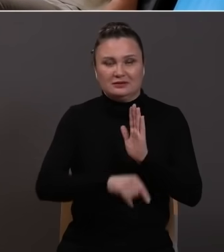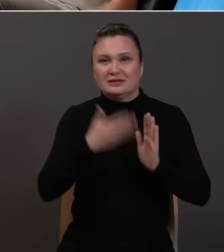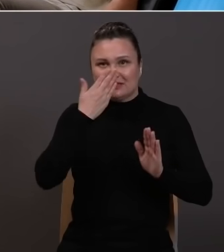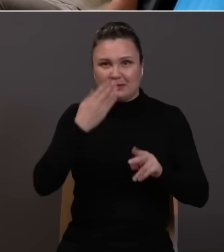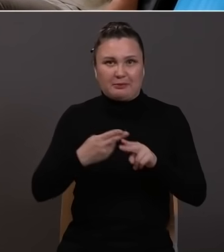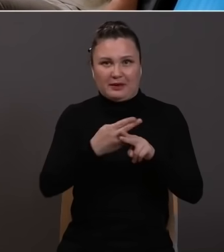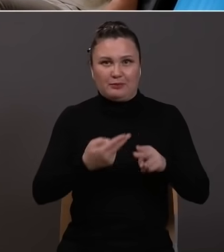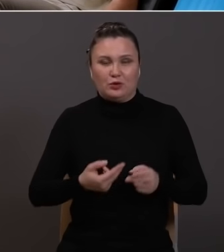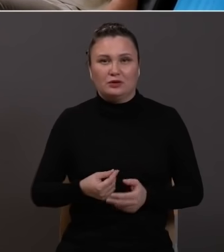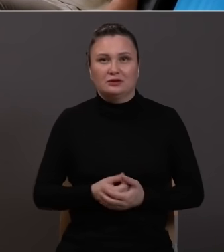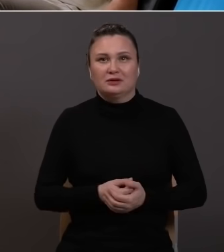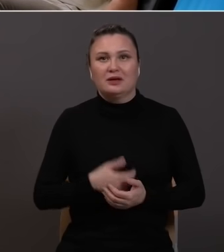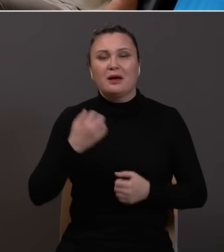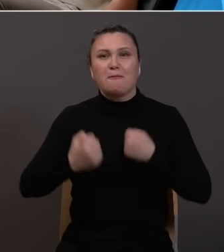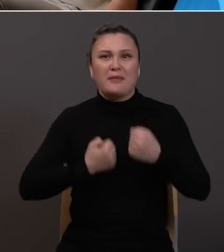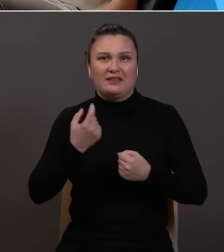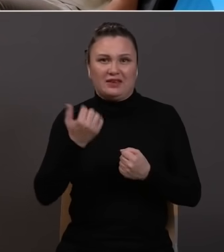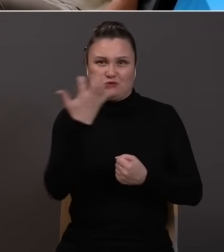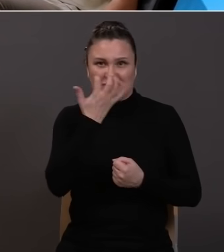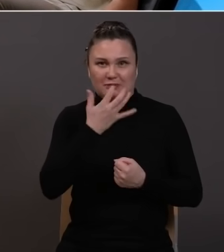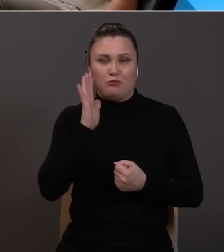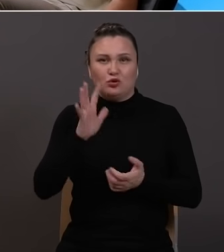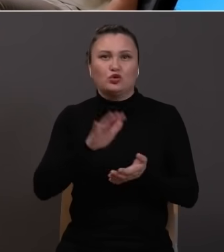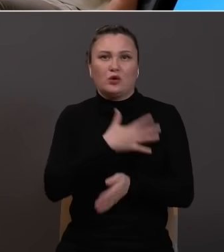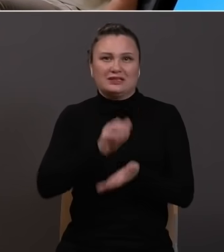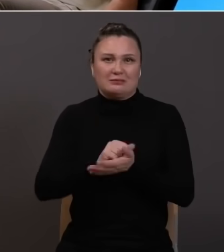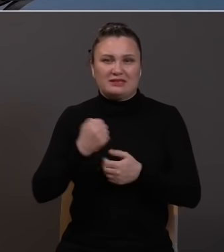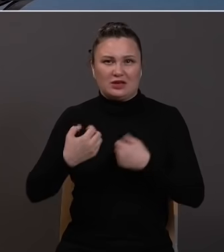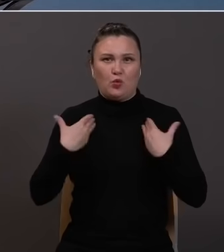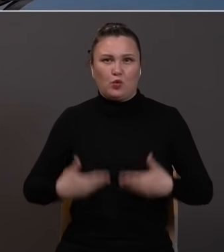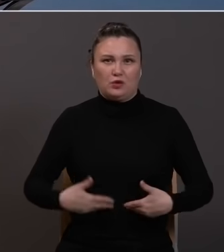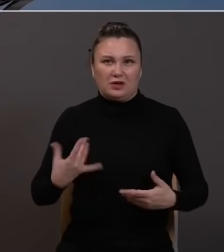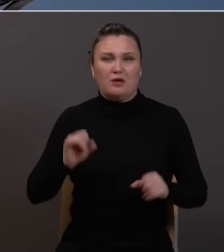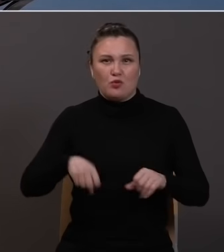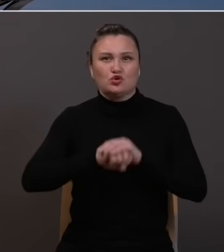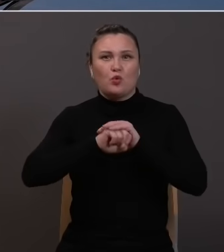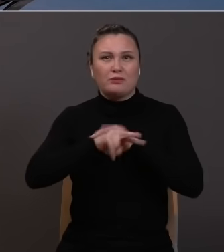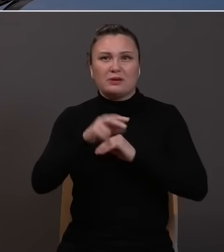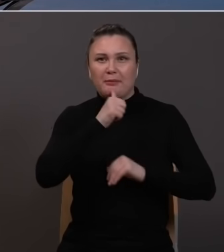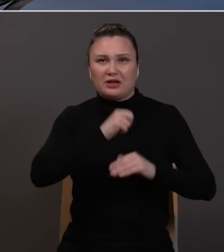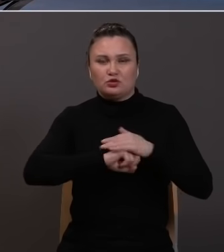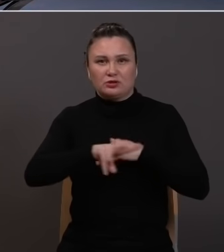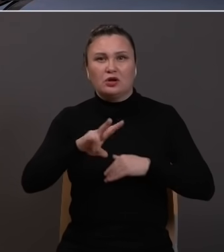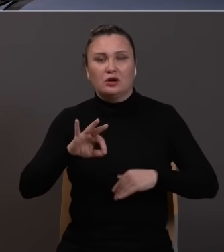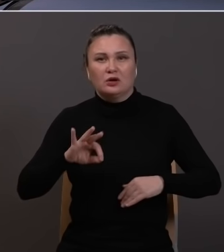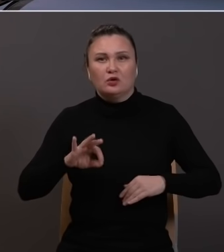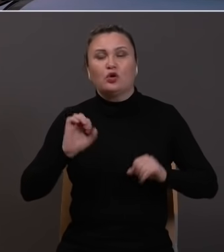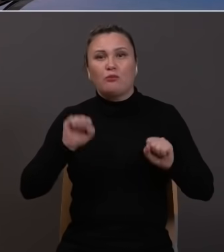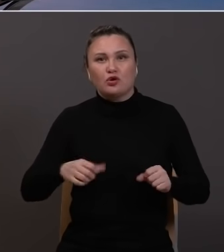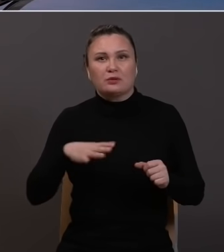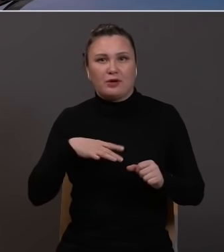его перебьет, он слепенький, как бы, это вообще он будет с ней долго заниматься. Можно убежать, да, можно успеть убежать, попытаться. Но есть вероятность потом получить